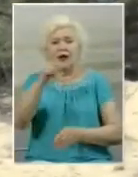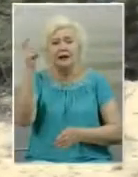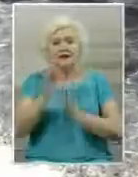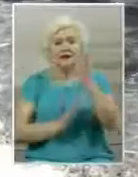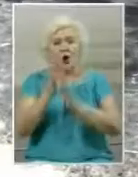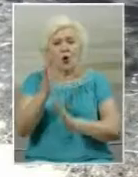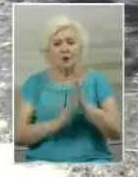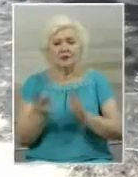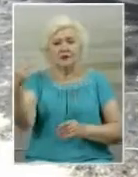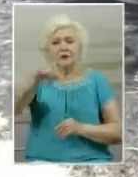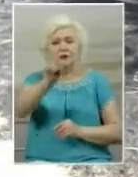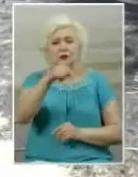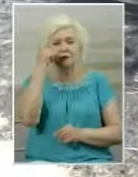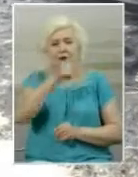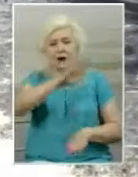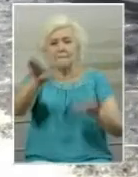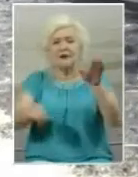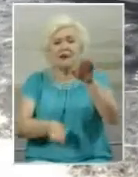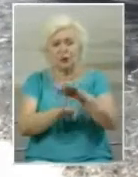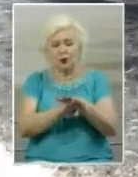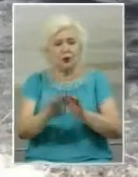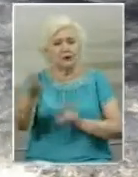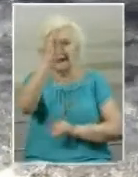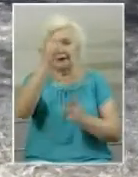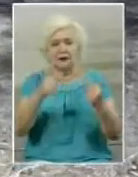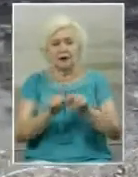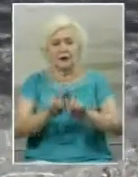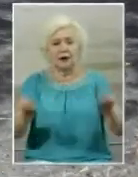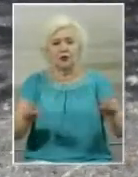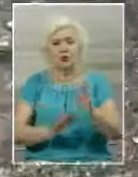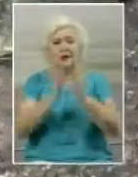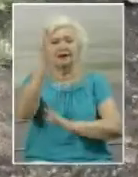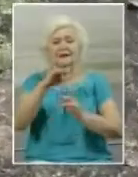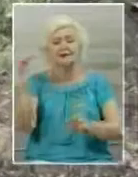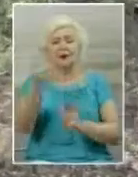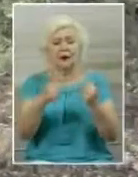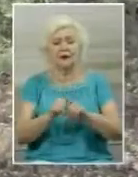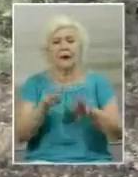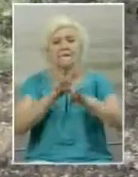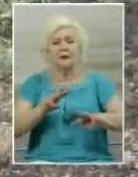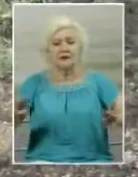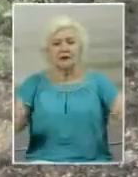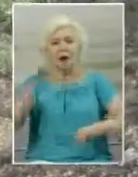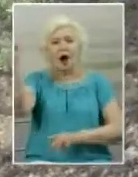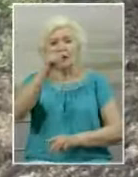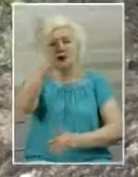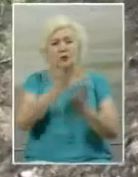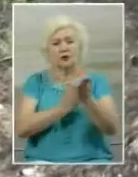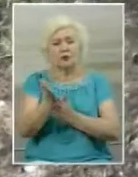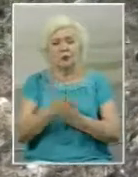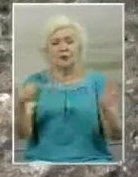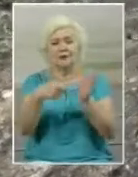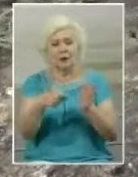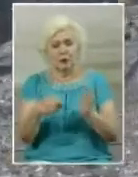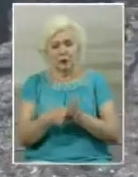з 2011 року підпорядковуються не Державному агентству лісового господарства, а Міністерству аграрної політики та